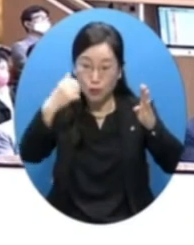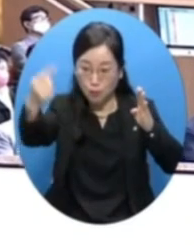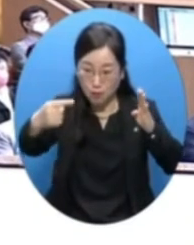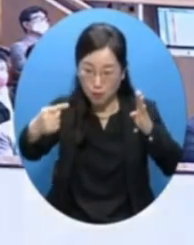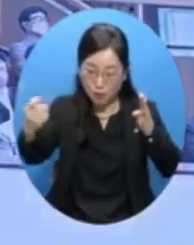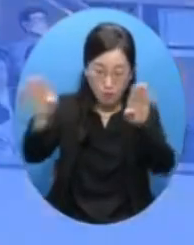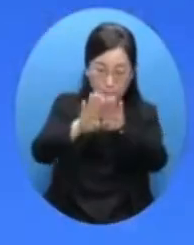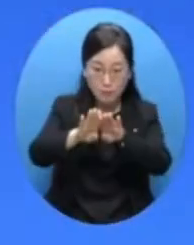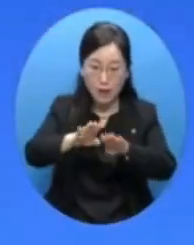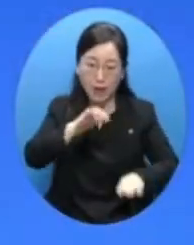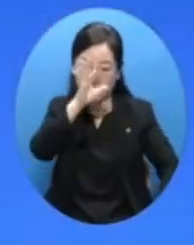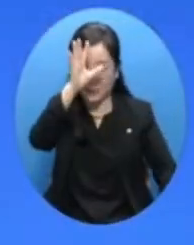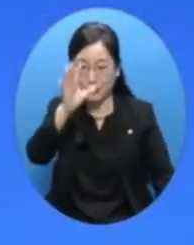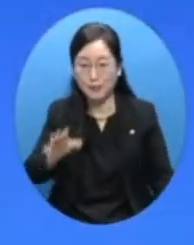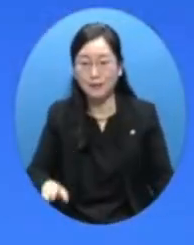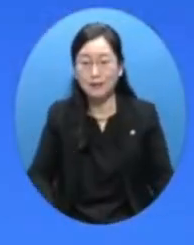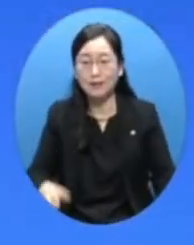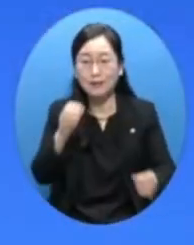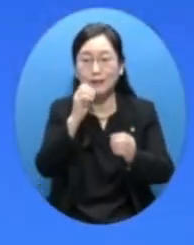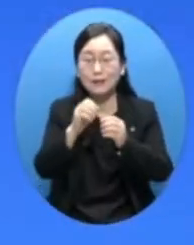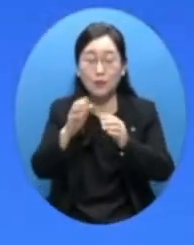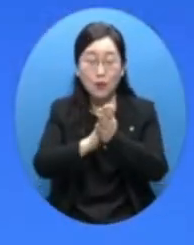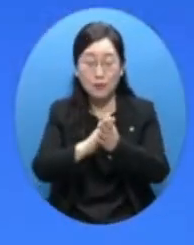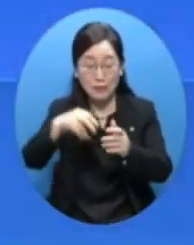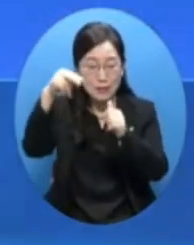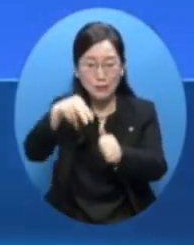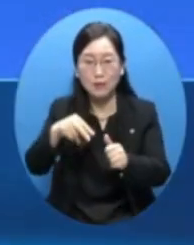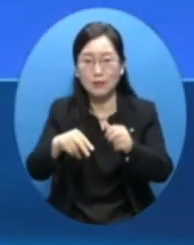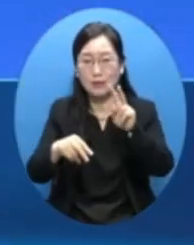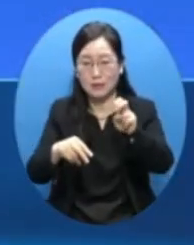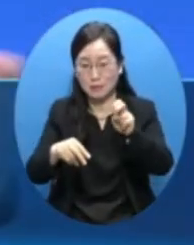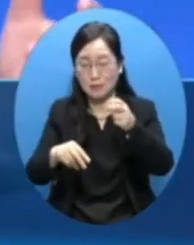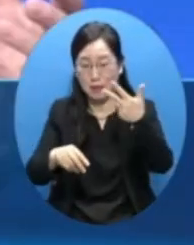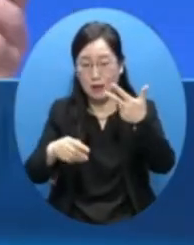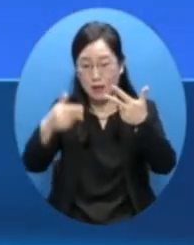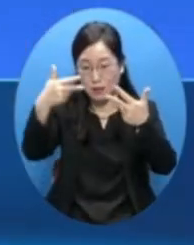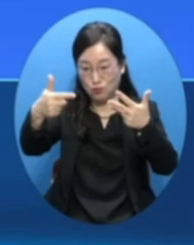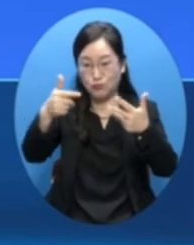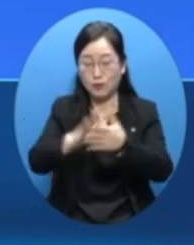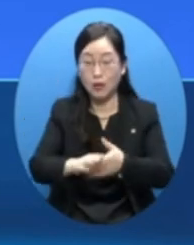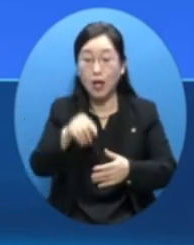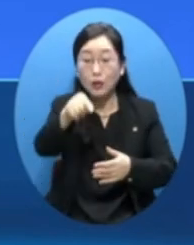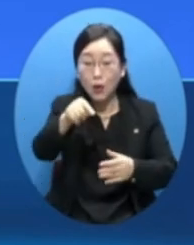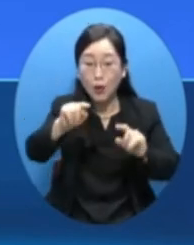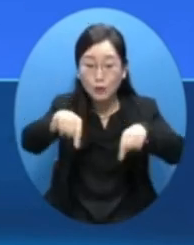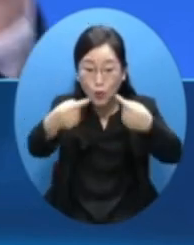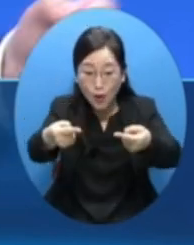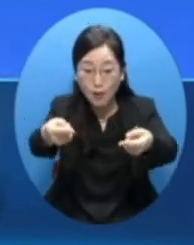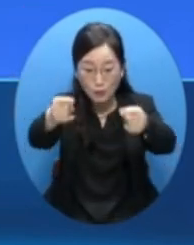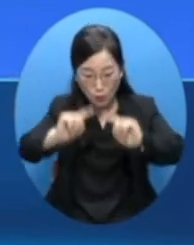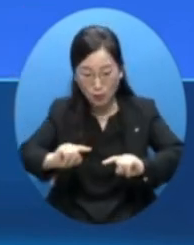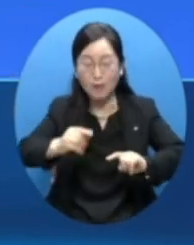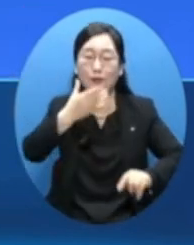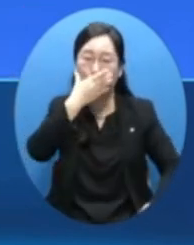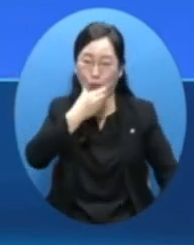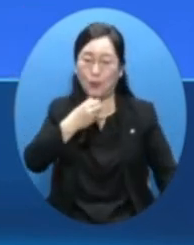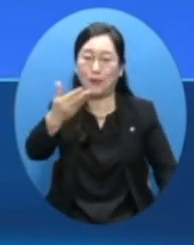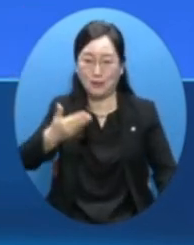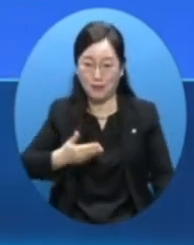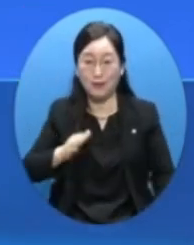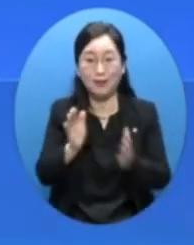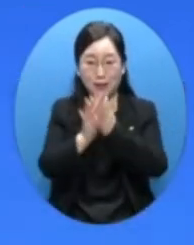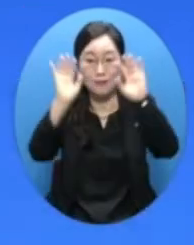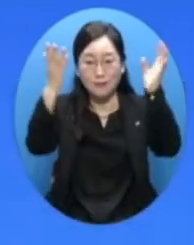것입니다. 그래서 신명기 28장 6절은 이렇게 설명합니다. 내가 들어와도 복을 받고 나가도 복을 받을 것이니라.